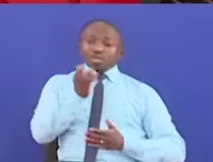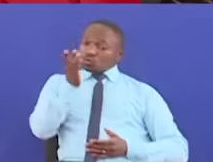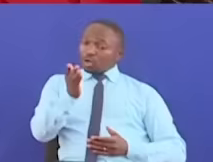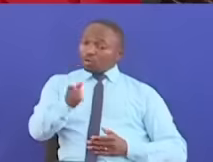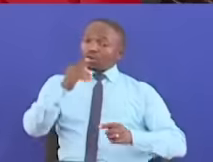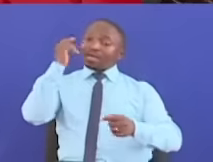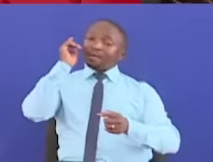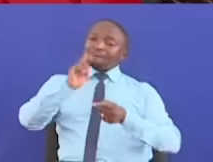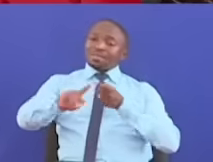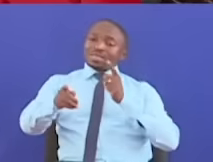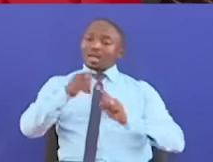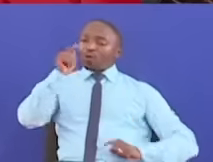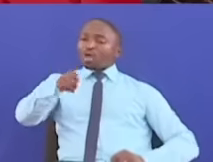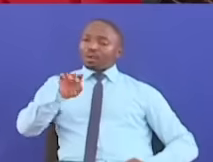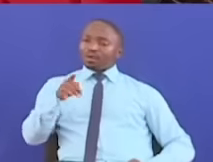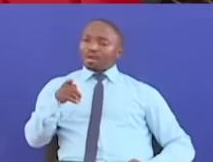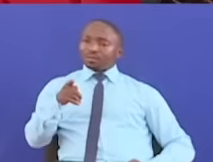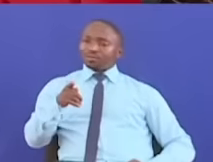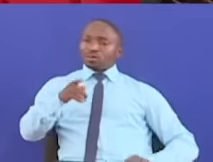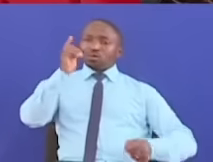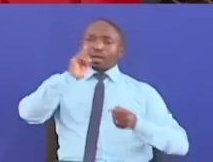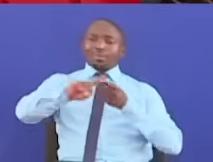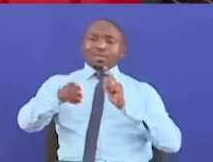bidhayarani kwa